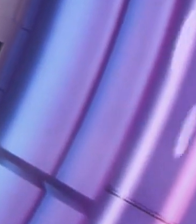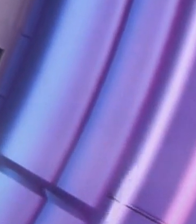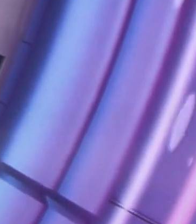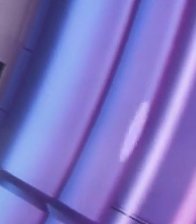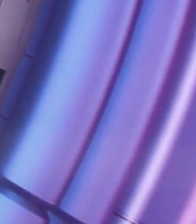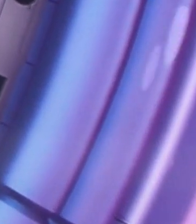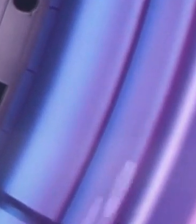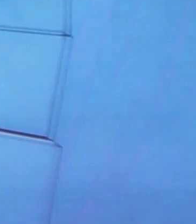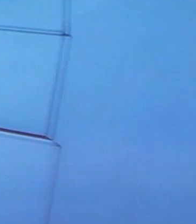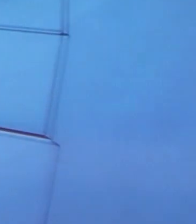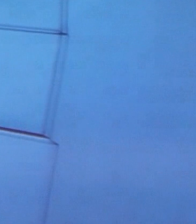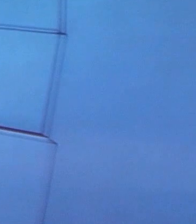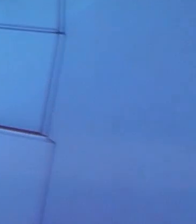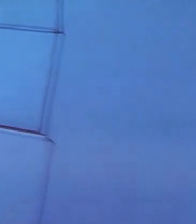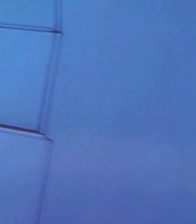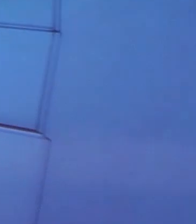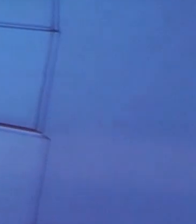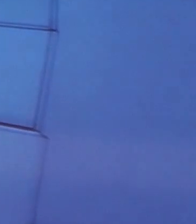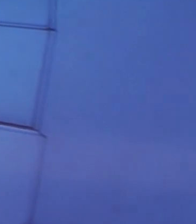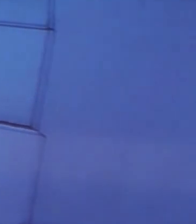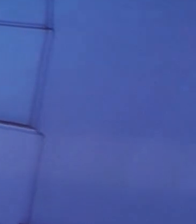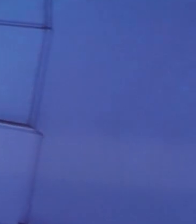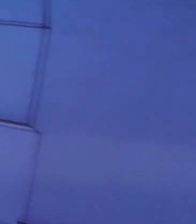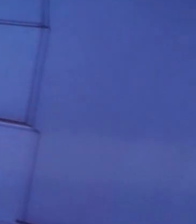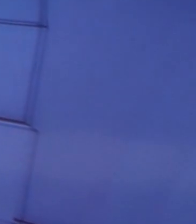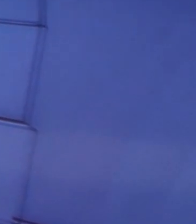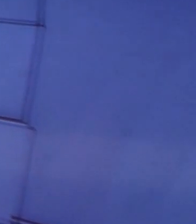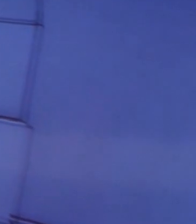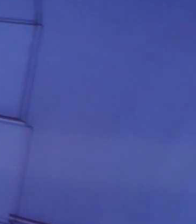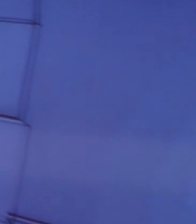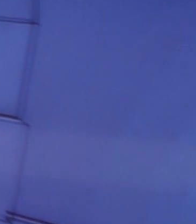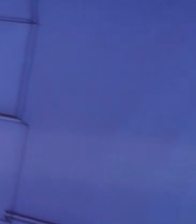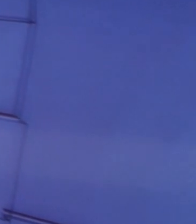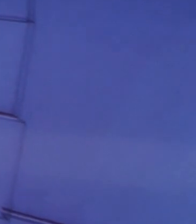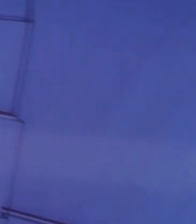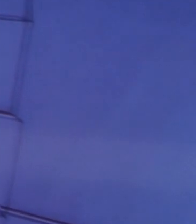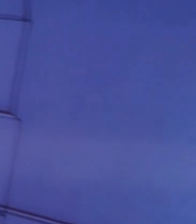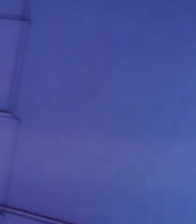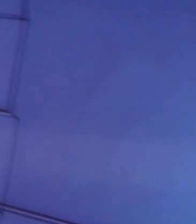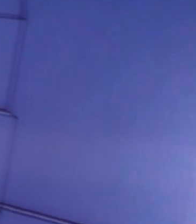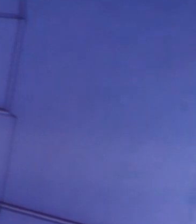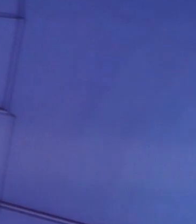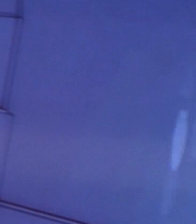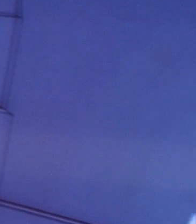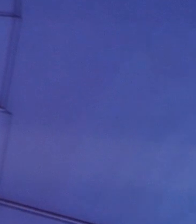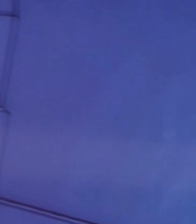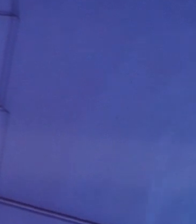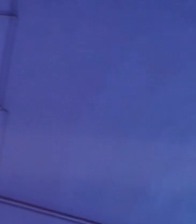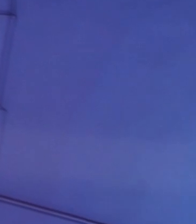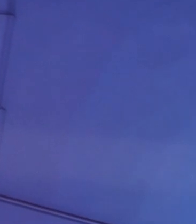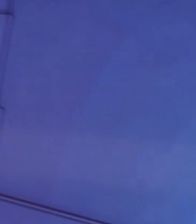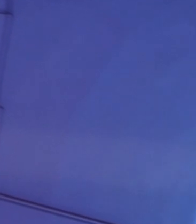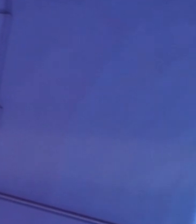Ухаживать за ногтями начали достаточно давно, но с годами методы и секреты этого ремесла, конечно же, совершенствуются. С одним из